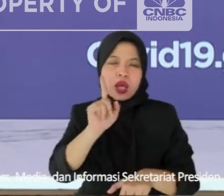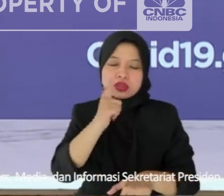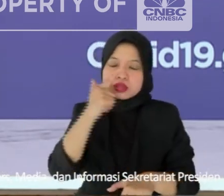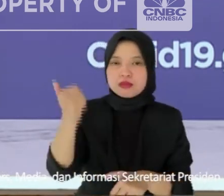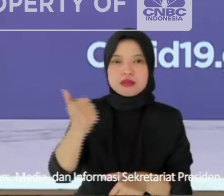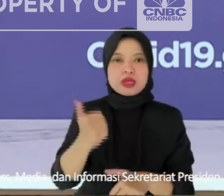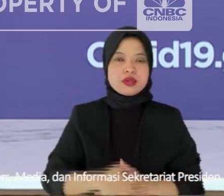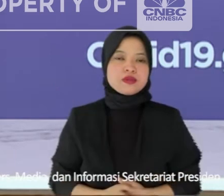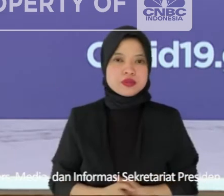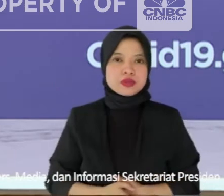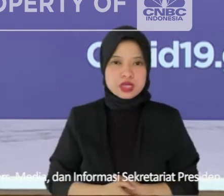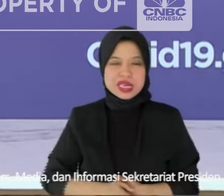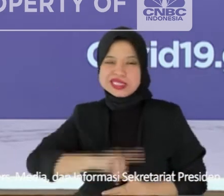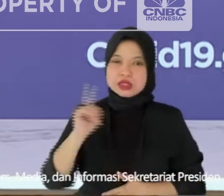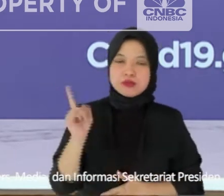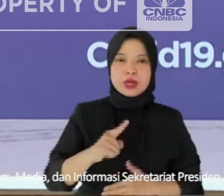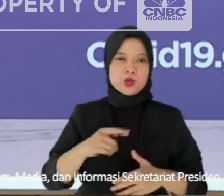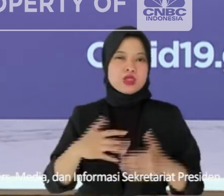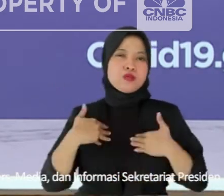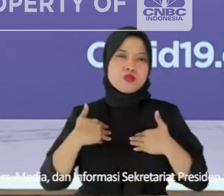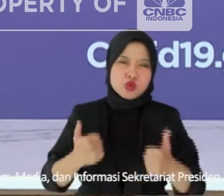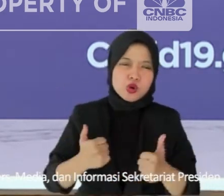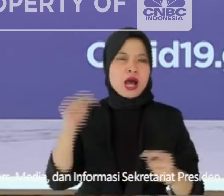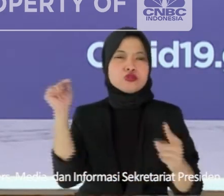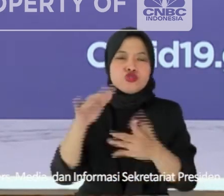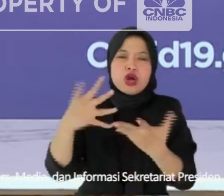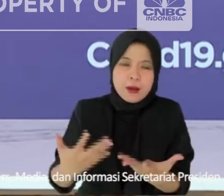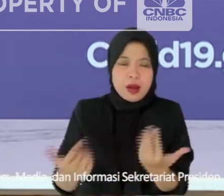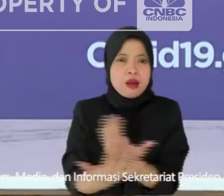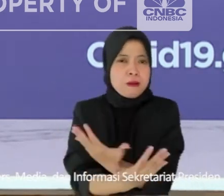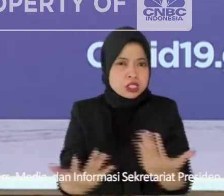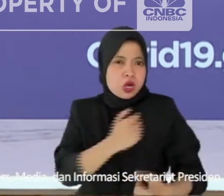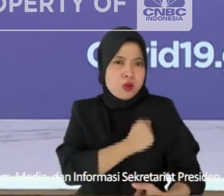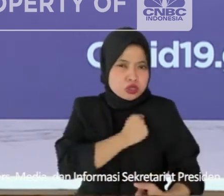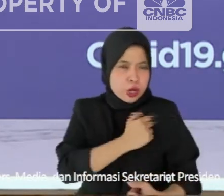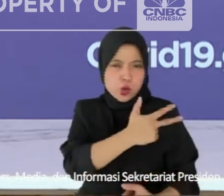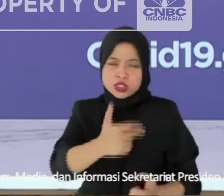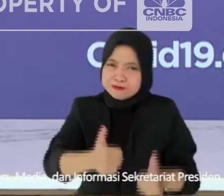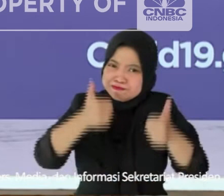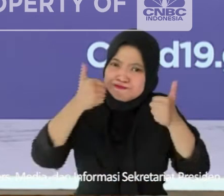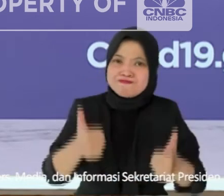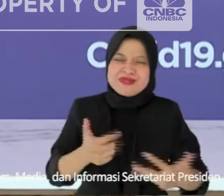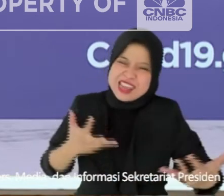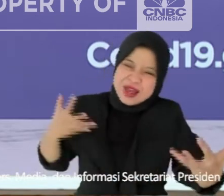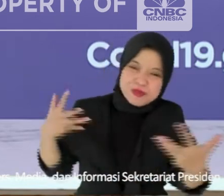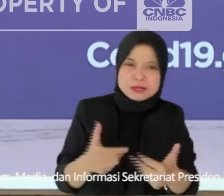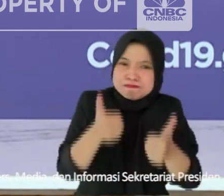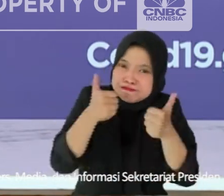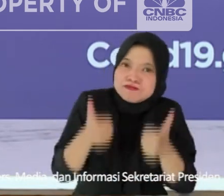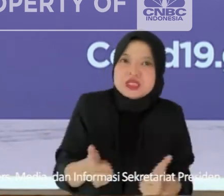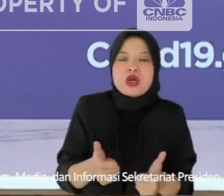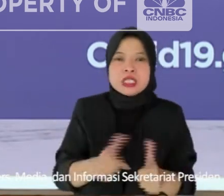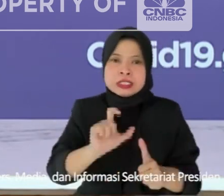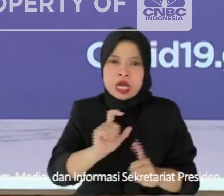angka kesembuhan yang juga mengalami percepatan ini menunjukkan kemampuan bangsa Indonesia dalam menyesuaikan diri mengambil